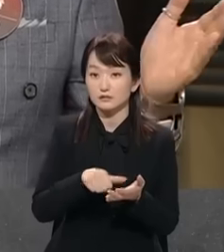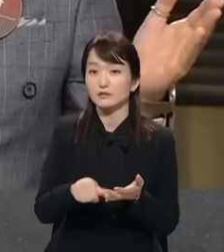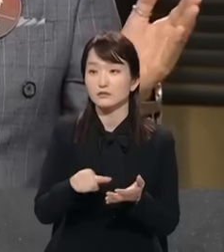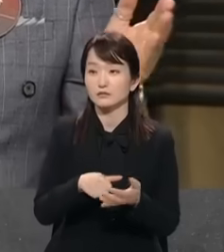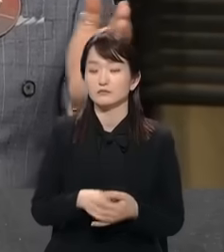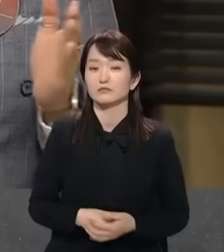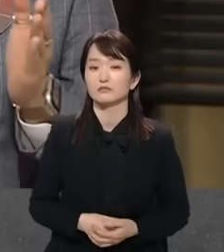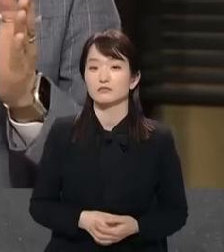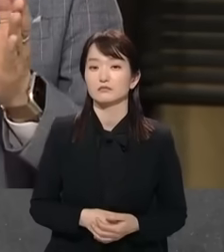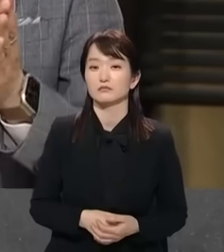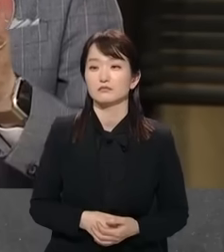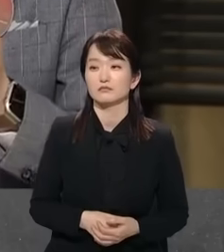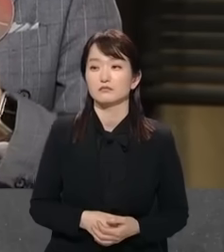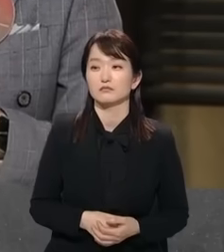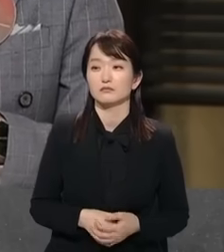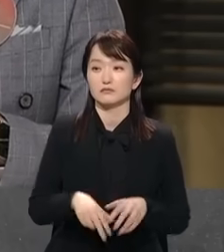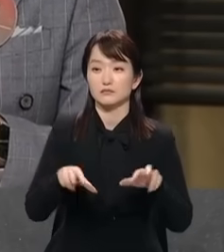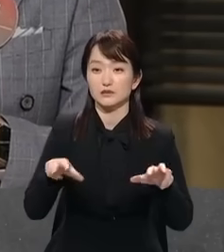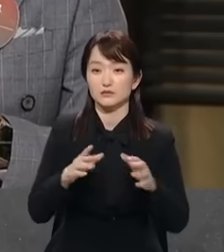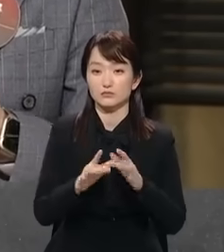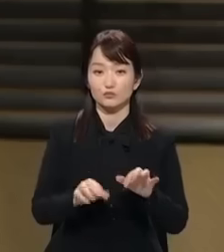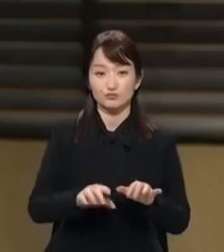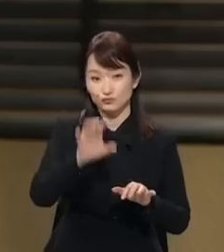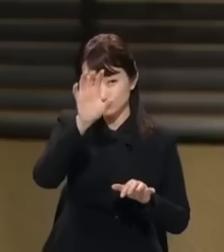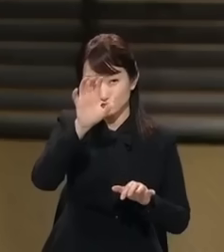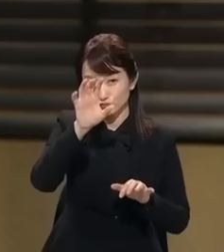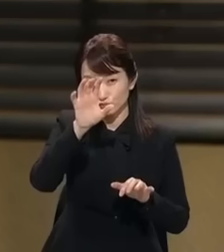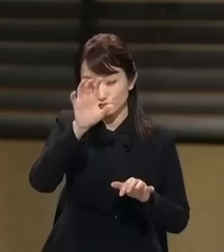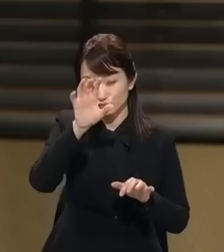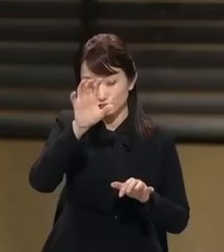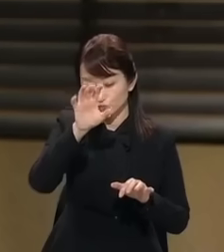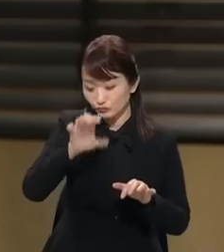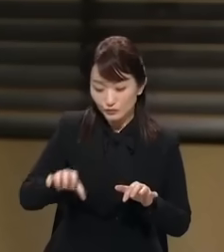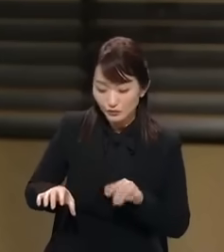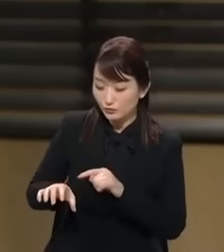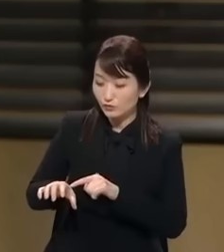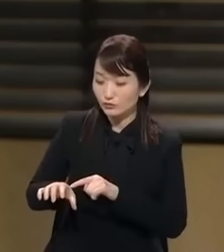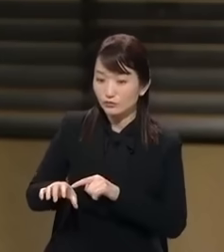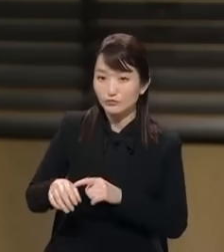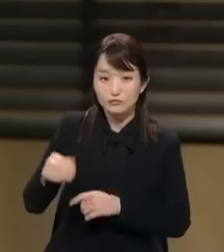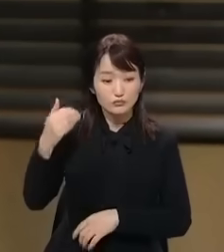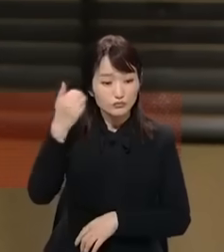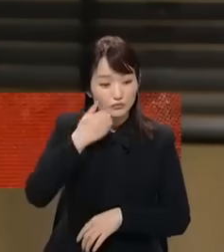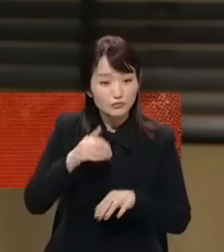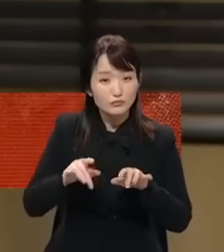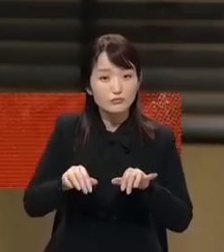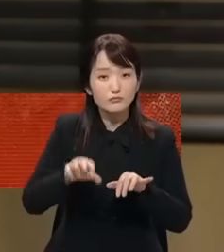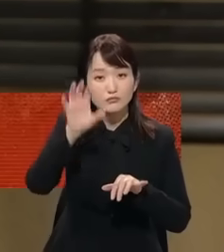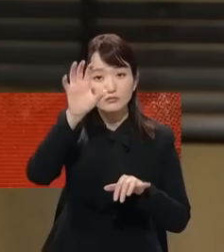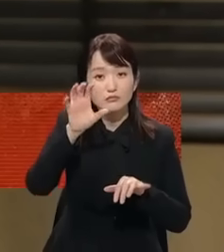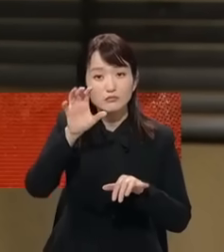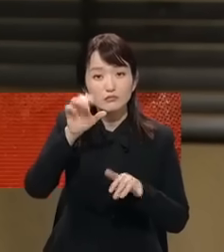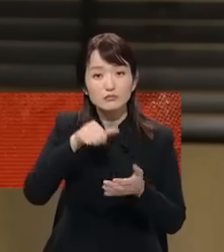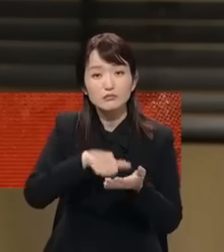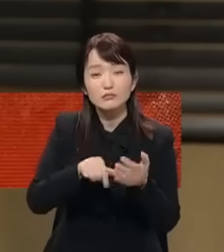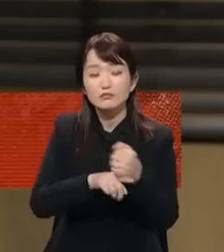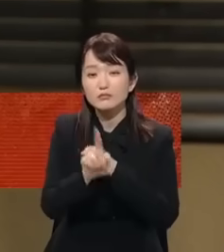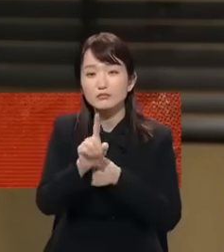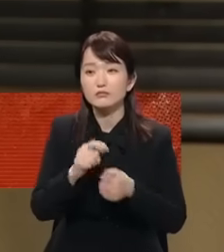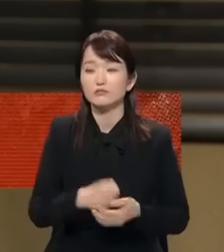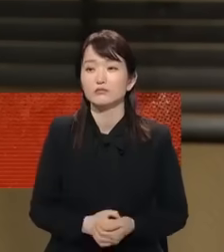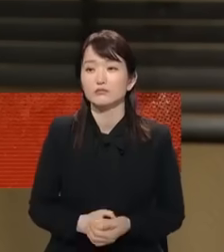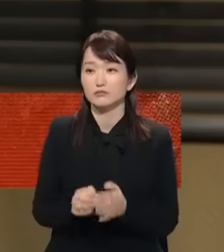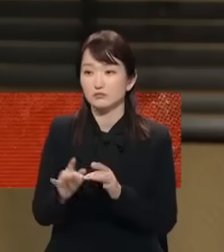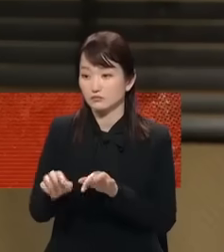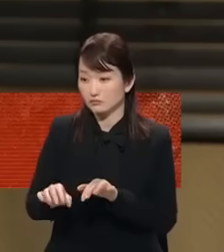말씀드린 것처럼 지금은 거의 남아 있지 않다라는 거예요 그래서 누군가가 아니 왜이 글이 없어졌냐라고 의혹을 제기하니 글을 썼다는